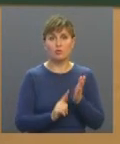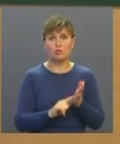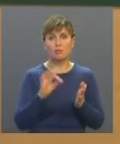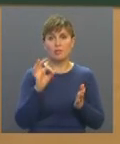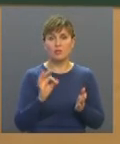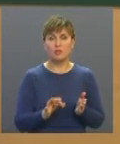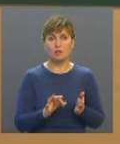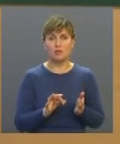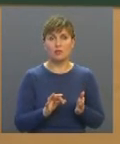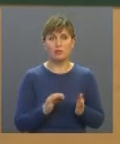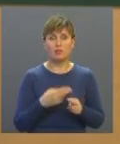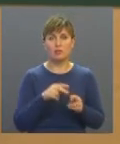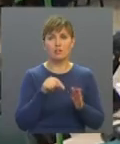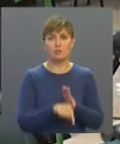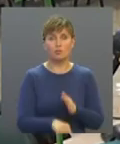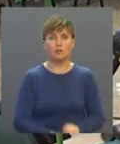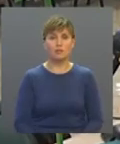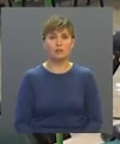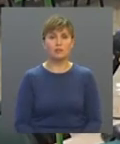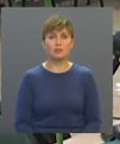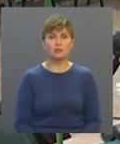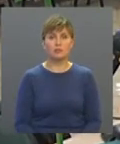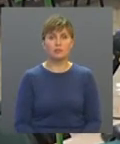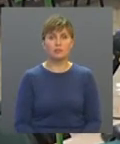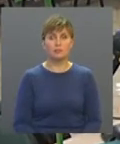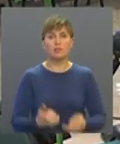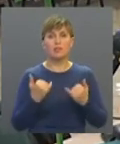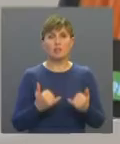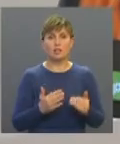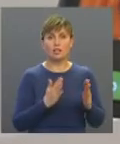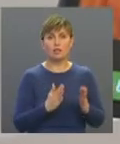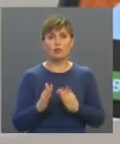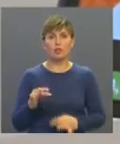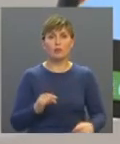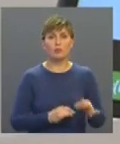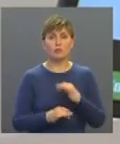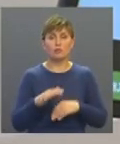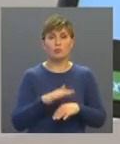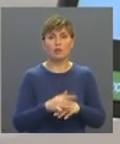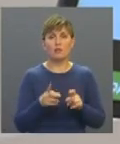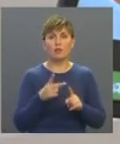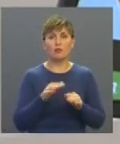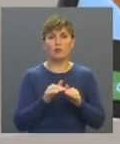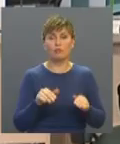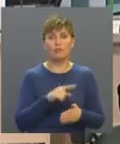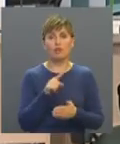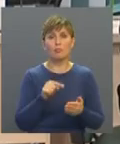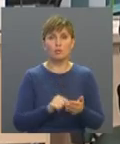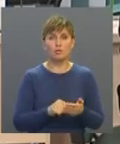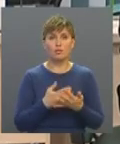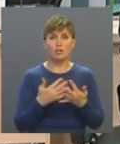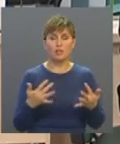70% от валового внутреннего продукта. Сейчас регулятор обсуждает с банками второго уровня вопрос борьбы